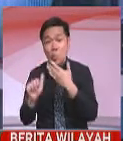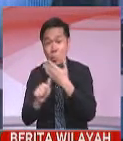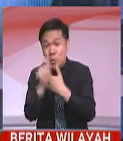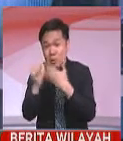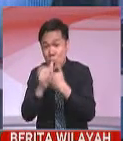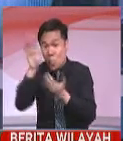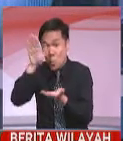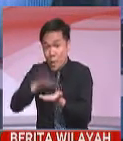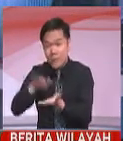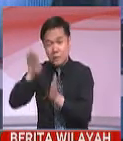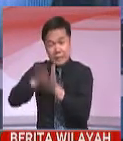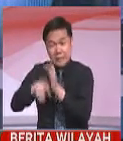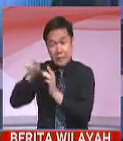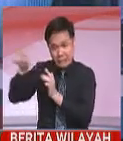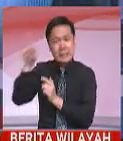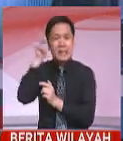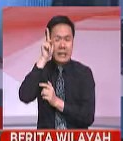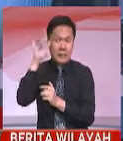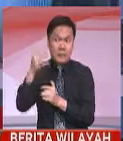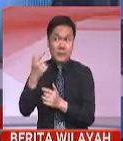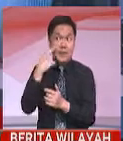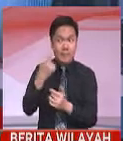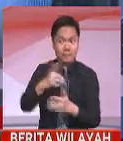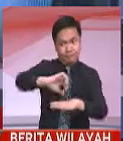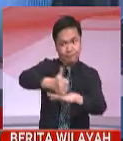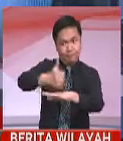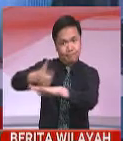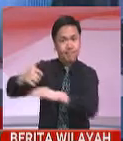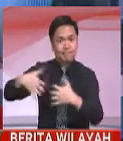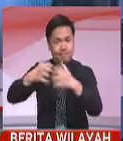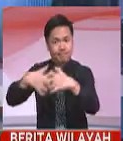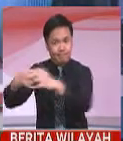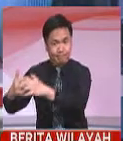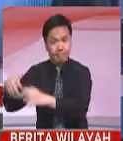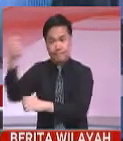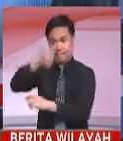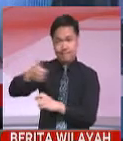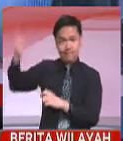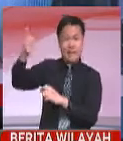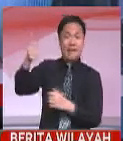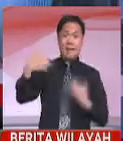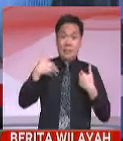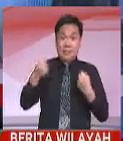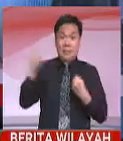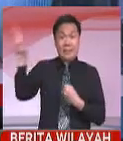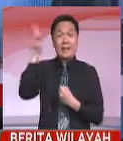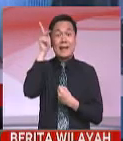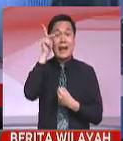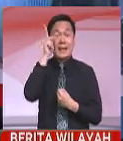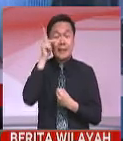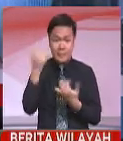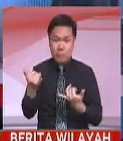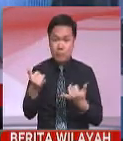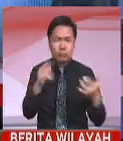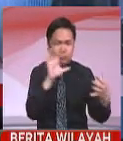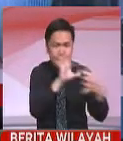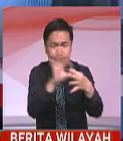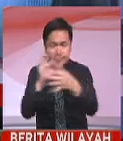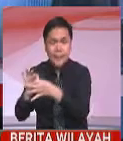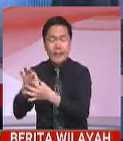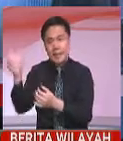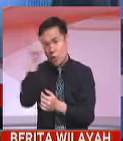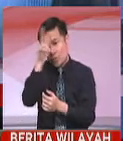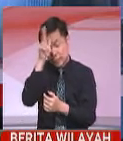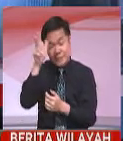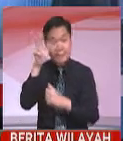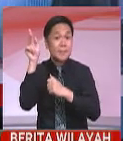di Kelantan dikenal pasti mengarah kesehatan Kelantan dato' Dr Zaini Husein memaklumkan pihaknya bekerjasama dengan kerajaan